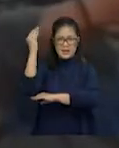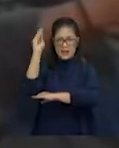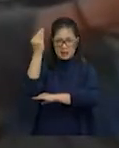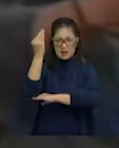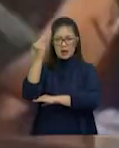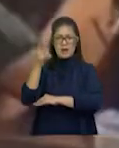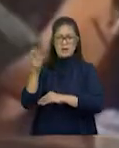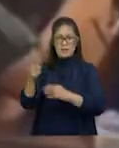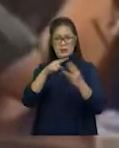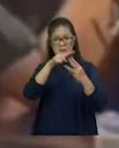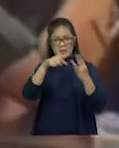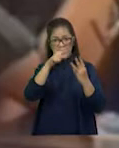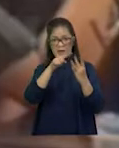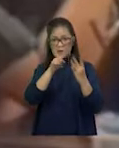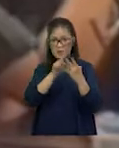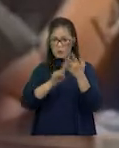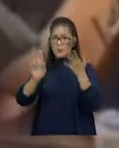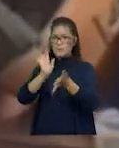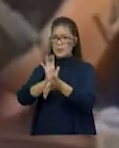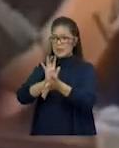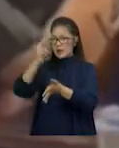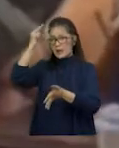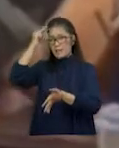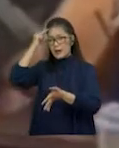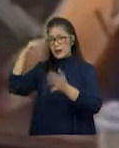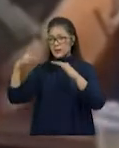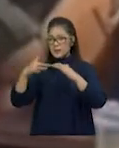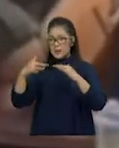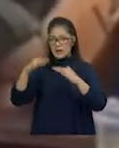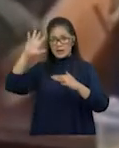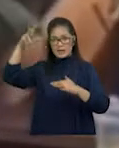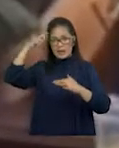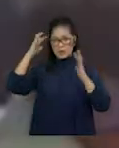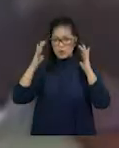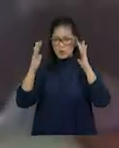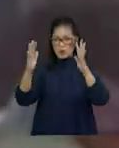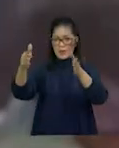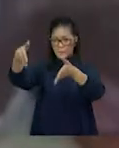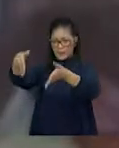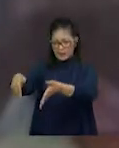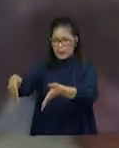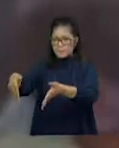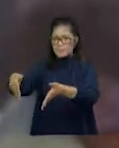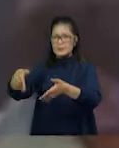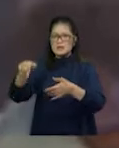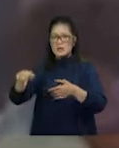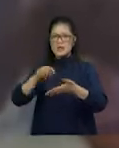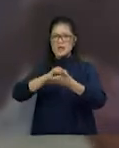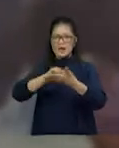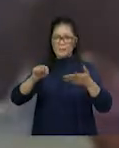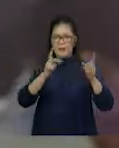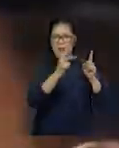tiga tersangka merupakan mantan Kepala Unit Pengadaan Tanah Dinas Kehutanan dan Pemakaman Pemprov DKI Jakarta berinisial